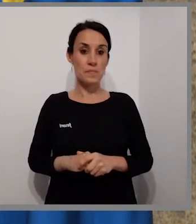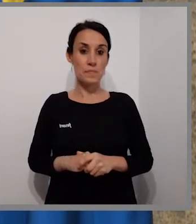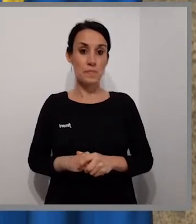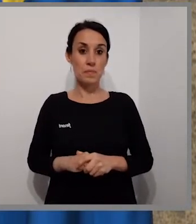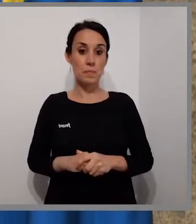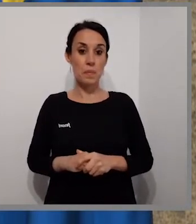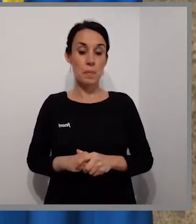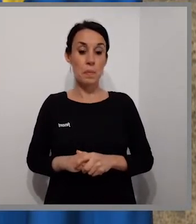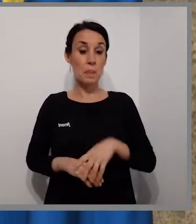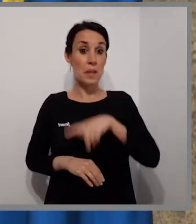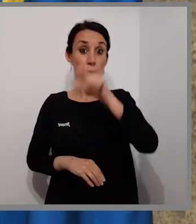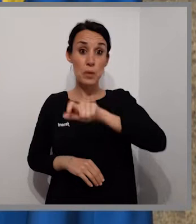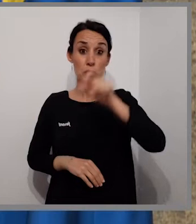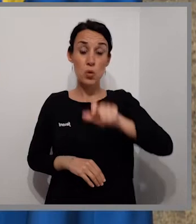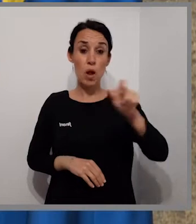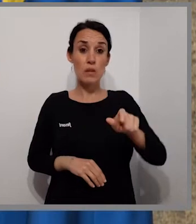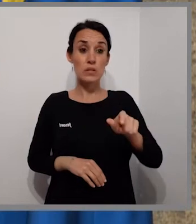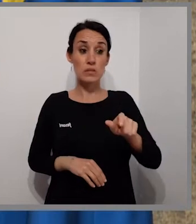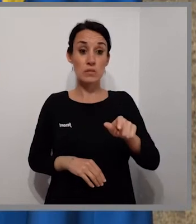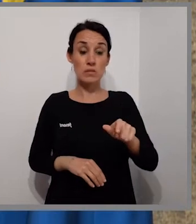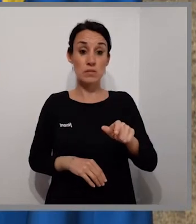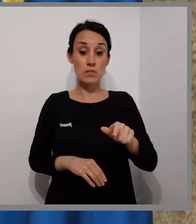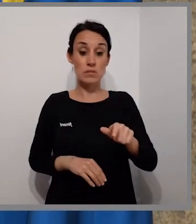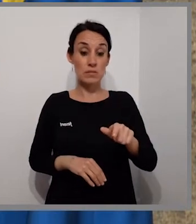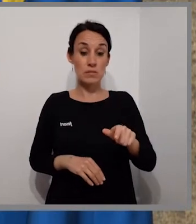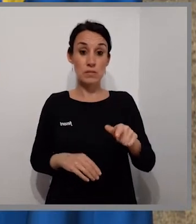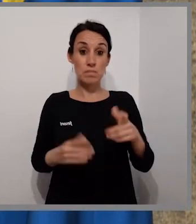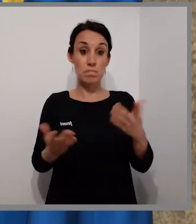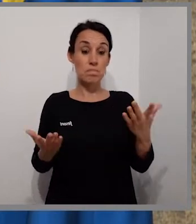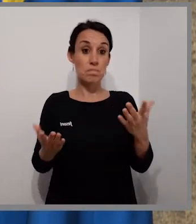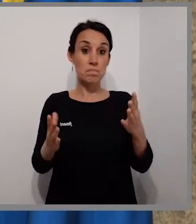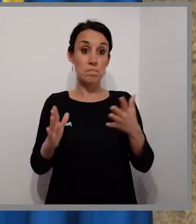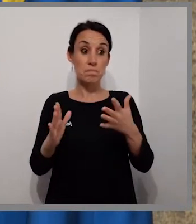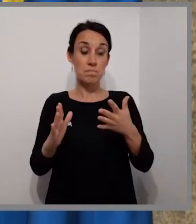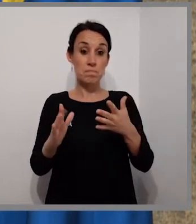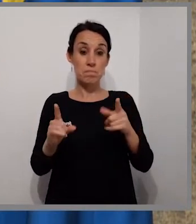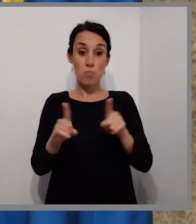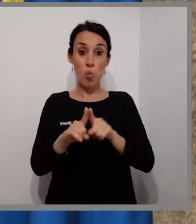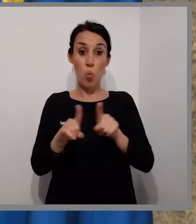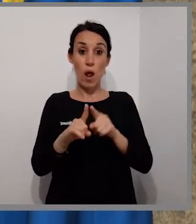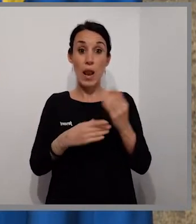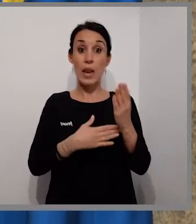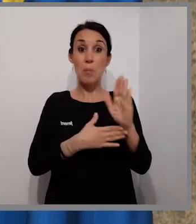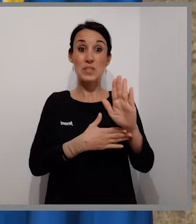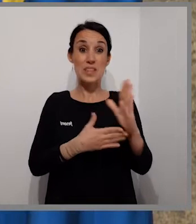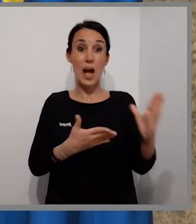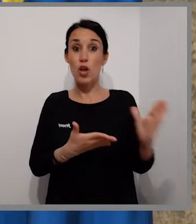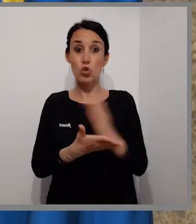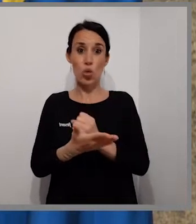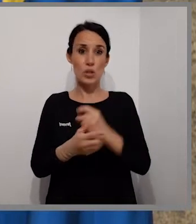I són persones, per tant, que representen a moltes altres, a totes